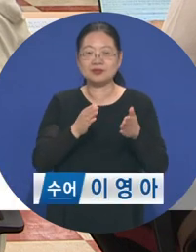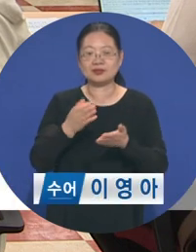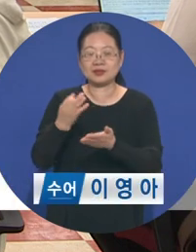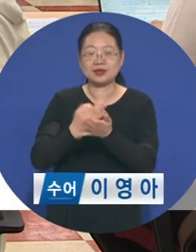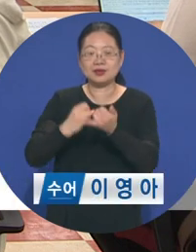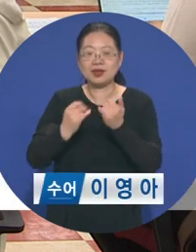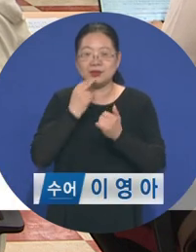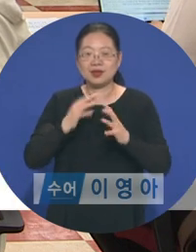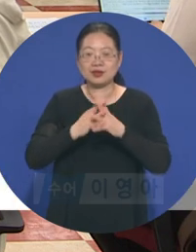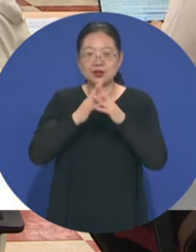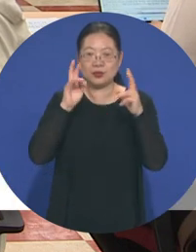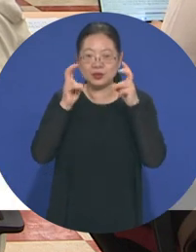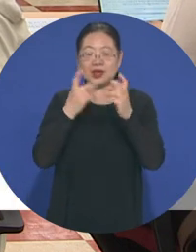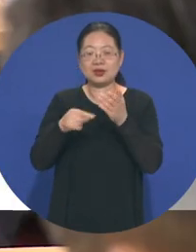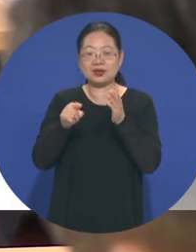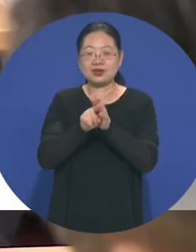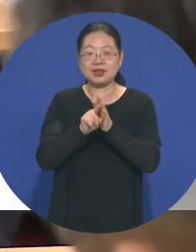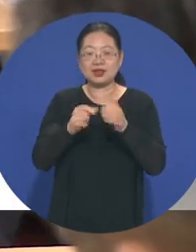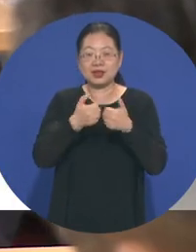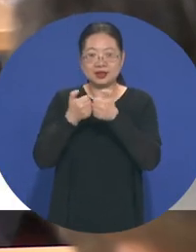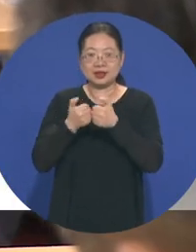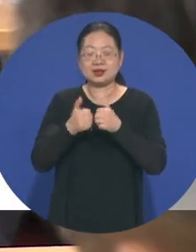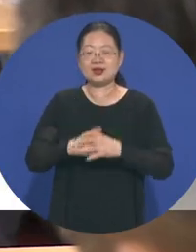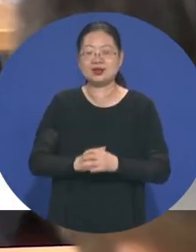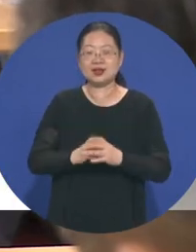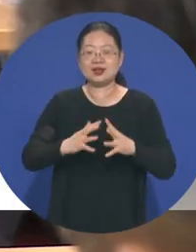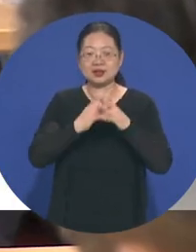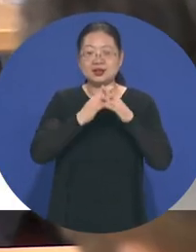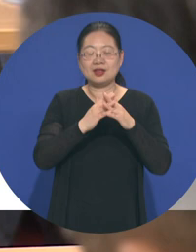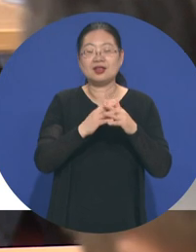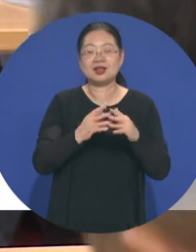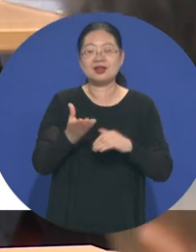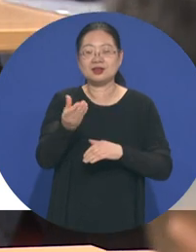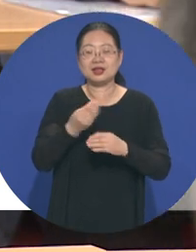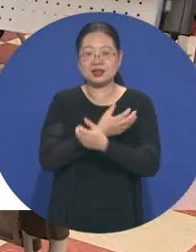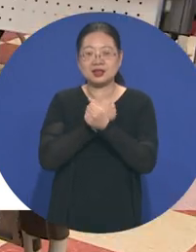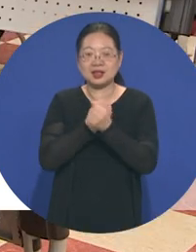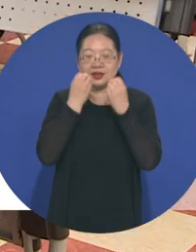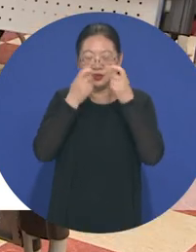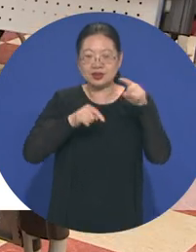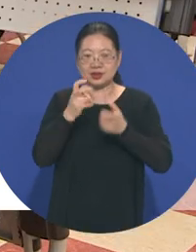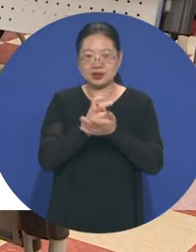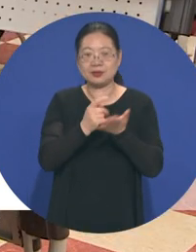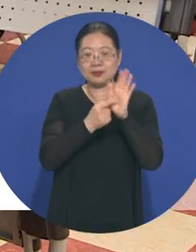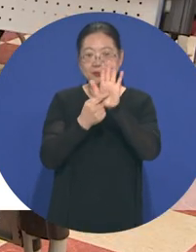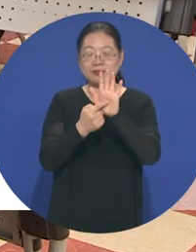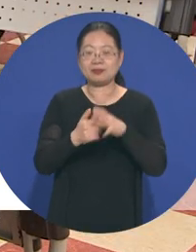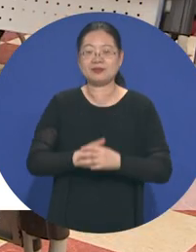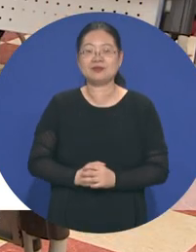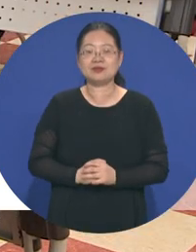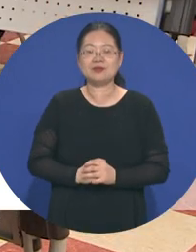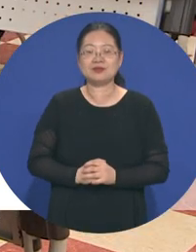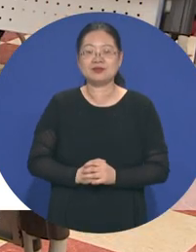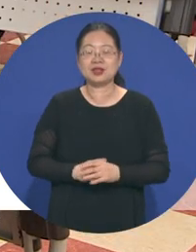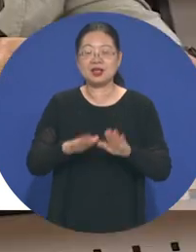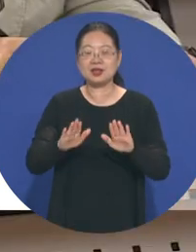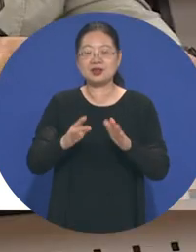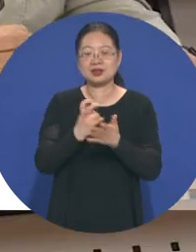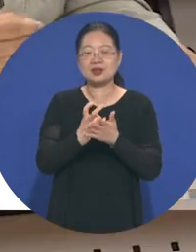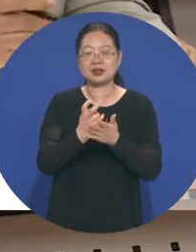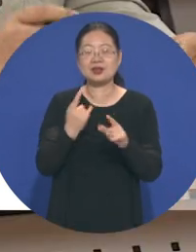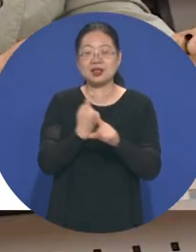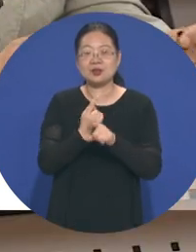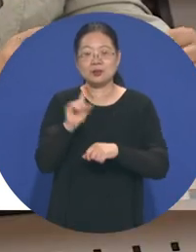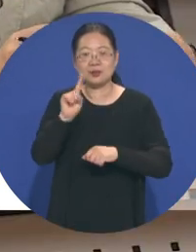경기도가 임금 채불 없는 건설공사를 위해 간담회를 열고 건설기계 임대차 계약 신규 정책을 발표했습니다